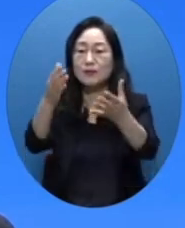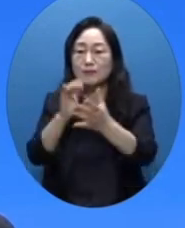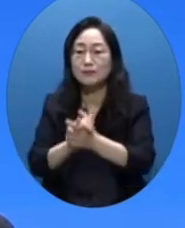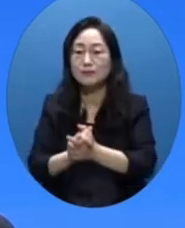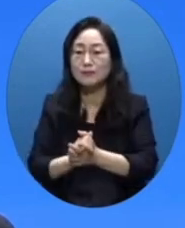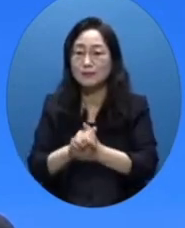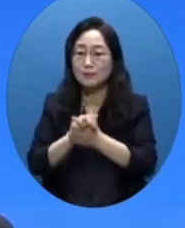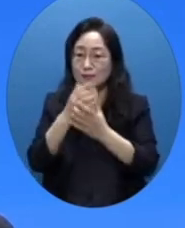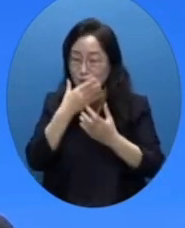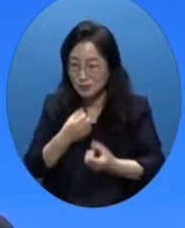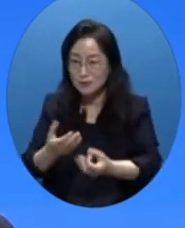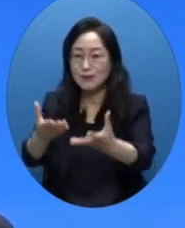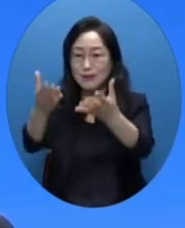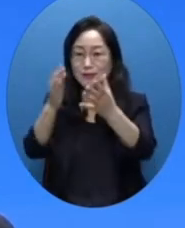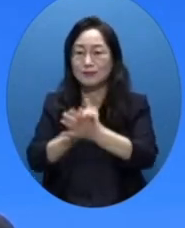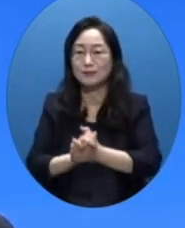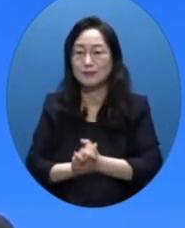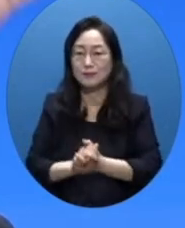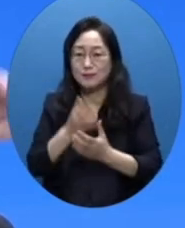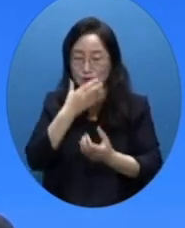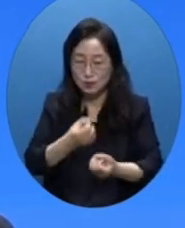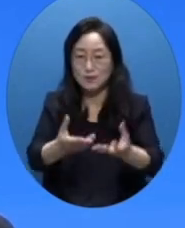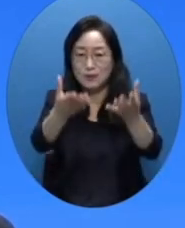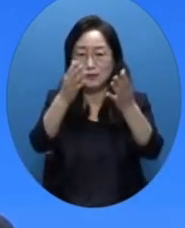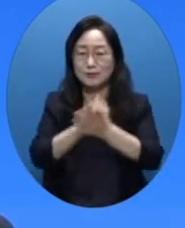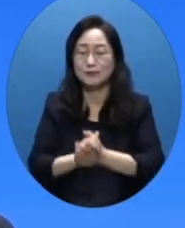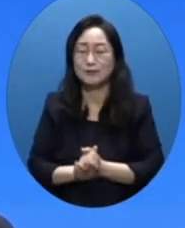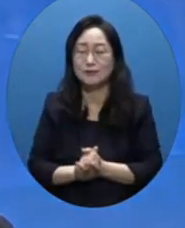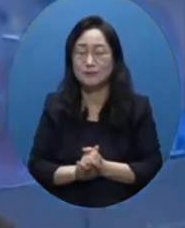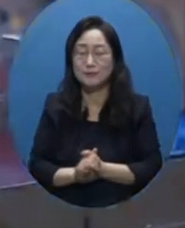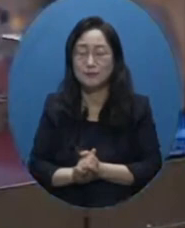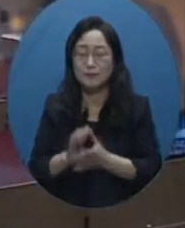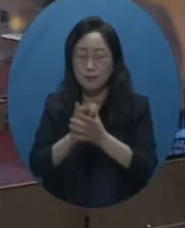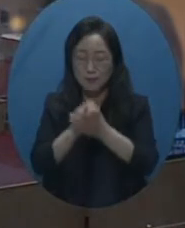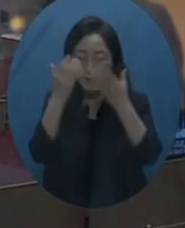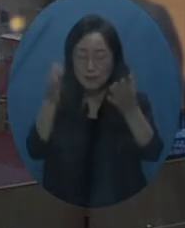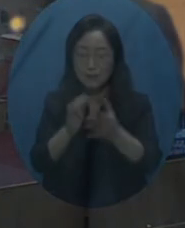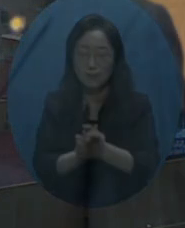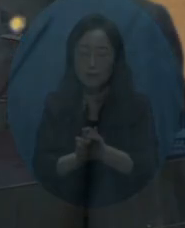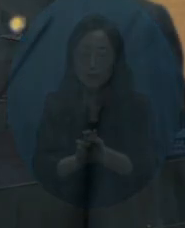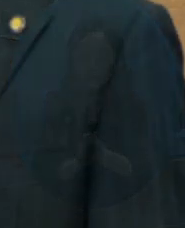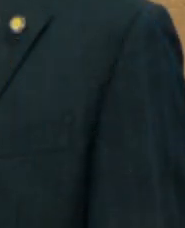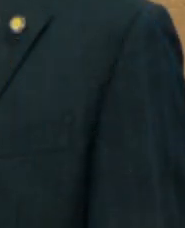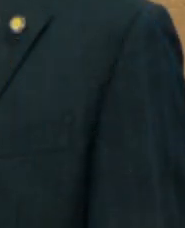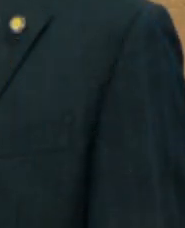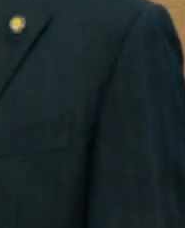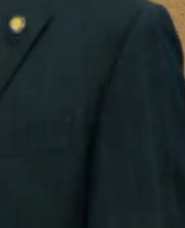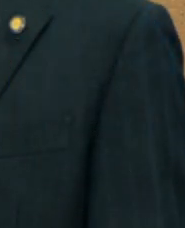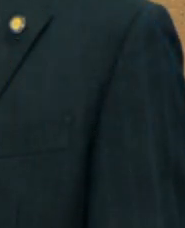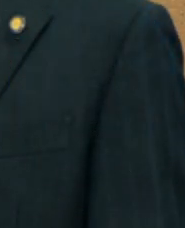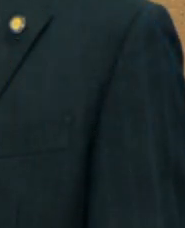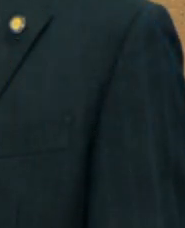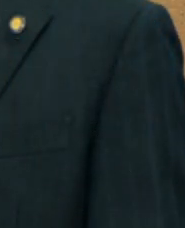축원합니다. 축원합니다. 축원합니다. 기도하겠습니다. 사랑과